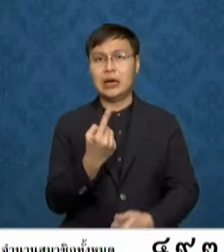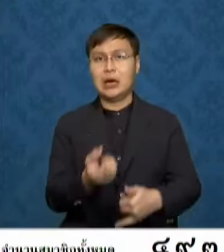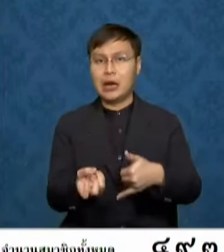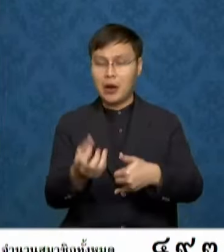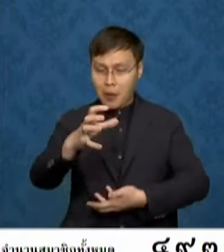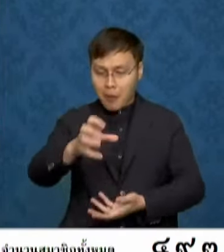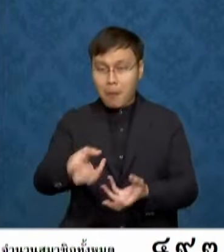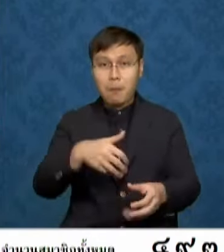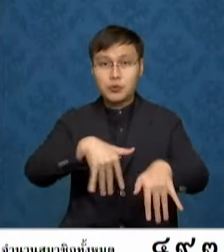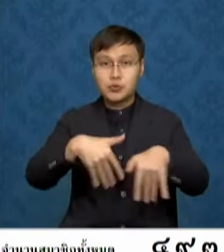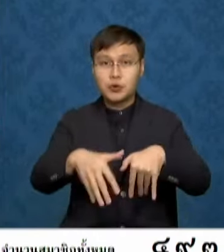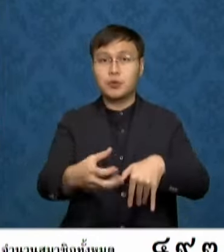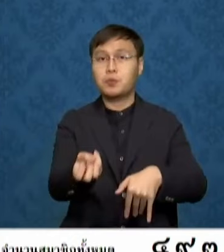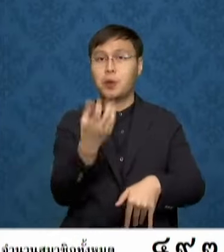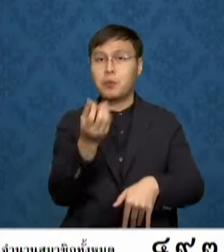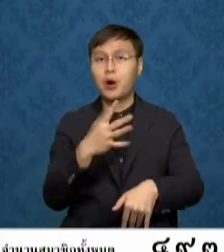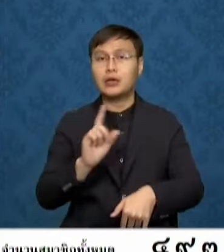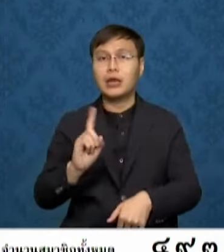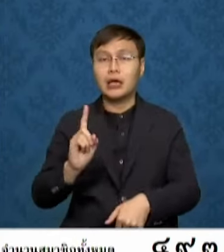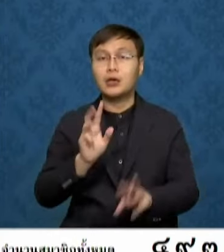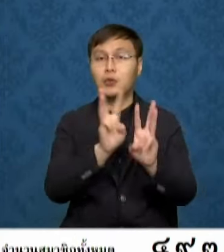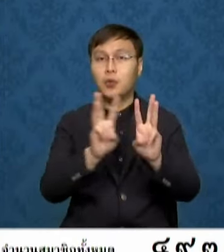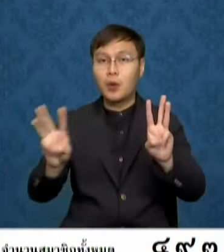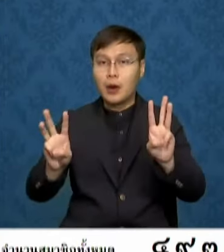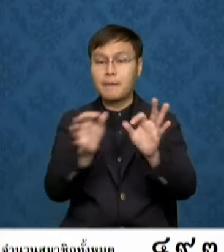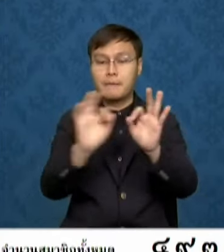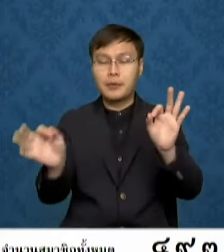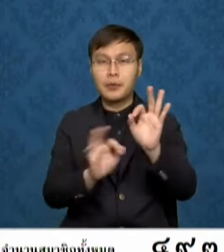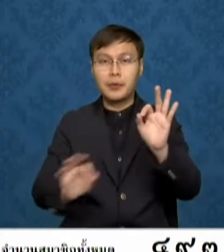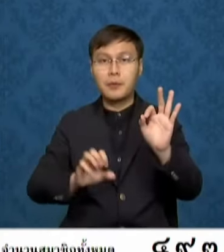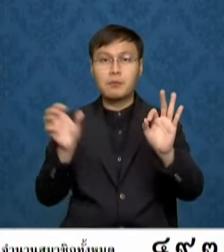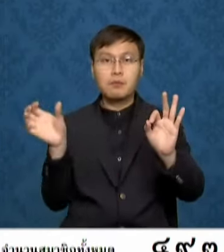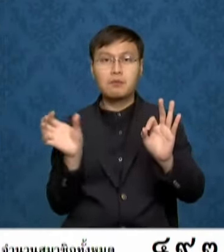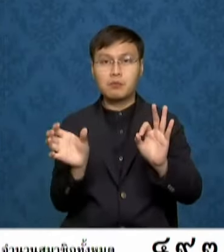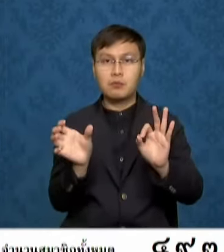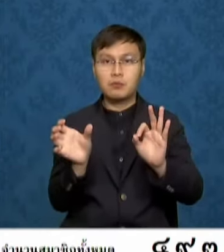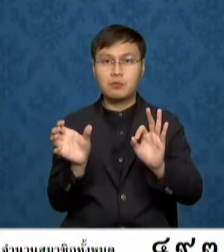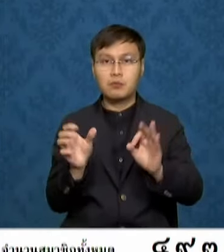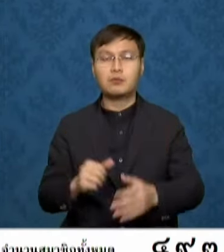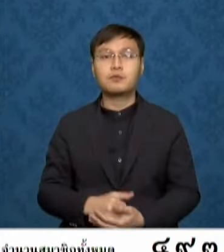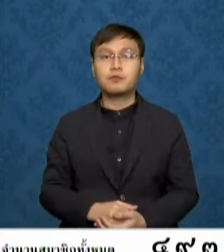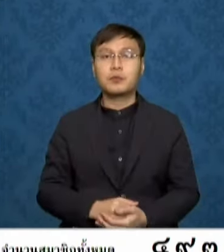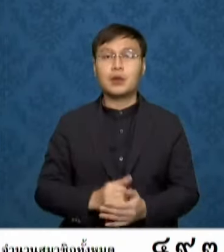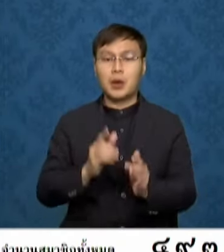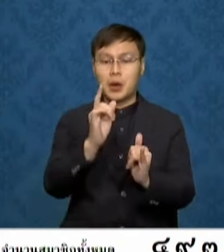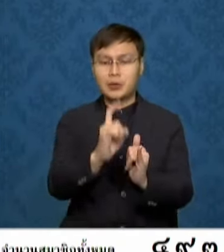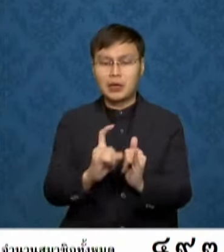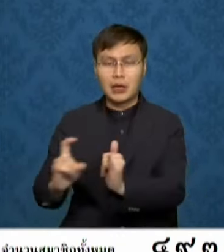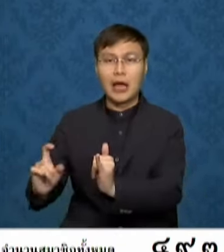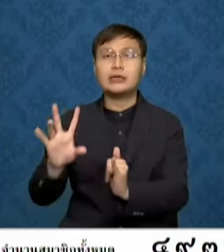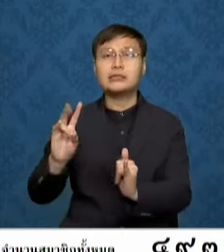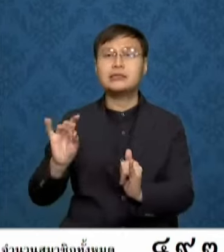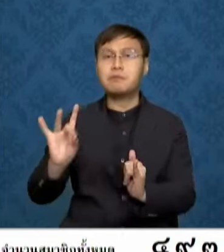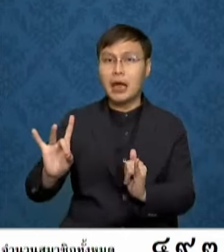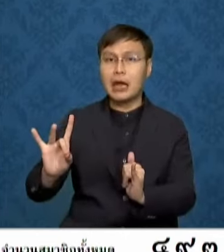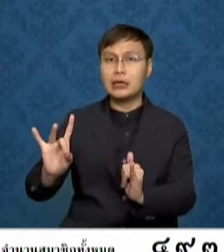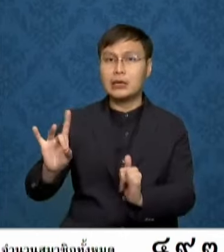ไว้ในเว็บไซต์ประชาไทยครับในบทความในเรื่องที่ชื่อว่าแฉเบื้องหลัง 78ศพทริปมรณะตาก